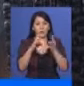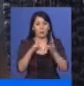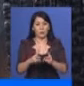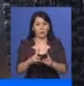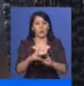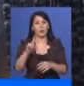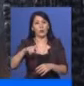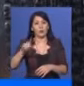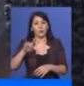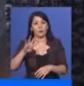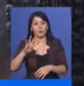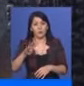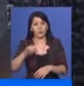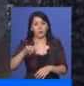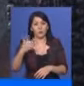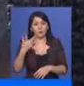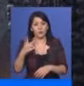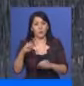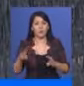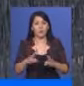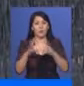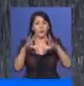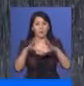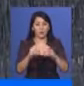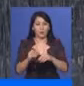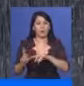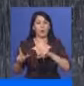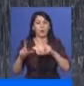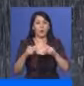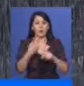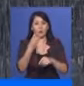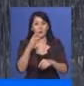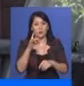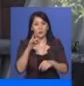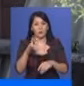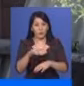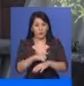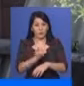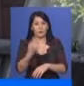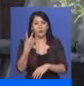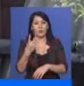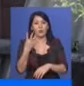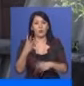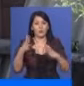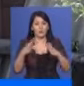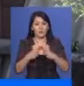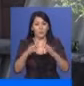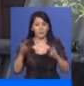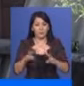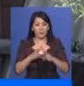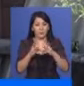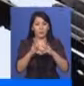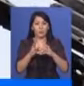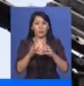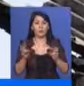Апат орнына нөмірі 4-ші, нөмірі 3-ші өрт сөндіру бөлімінің мамандары шығады. Олар Шорс көшесіндегі 24-ші үйдегі қызыл жалынды